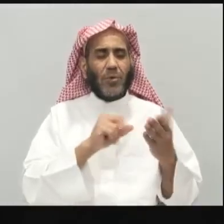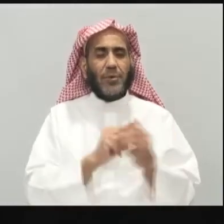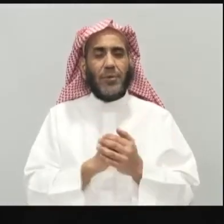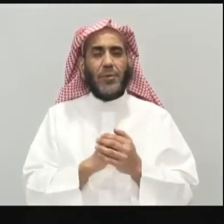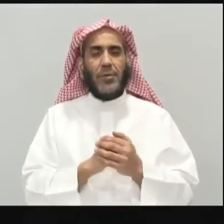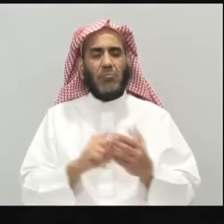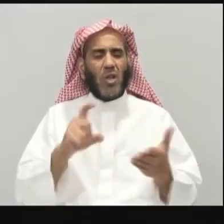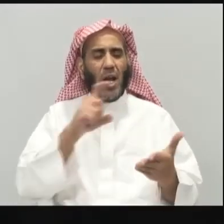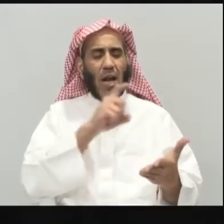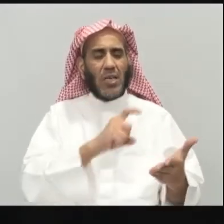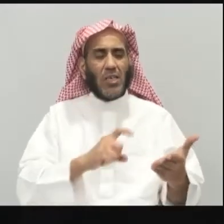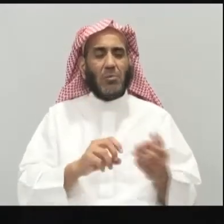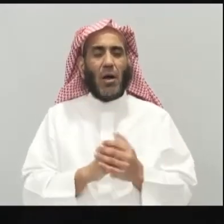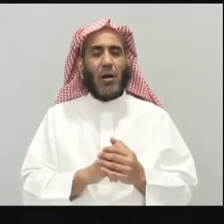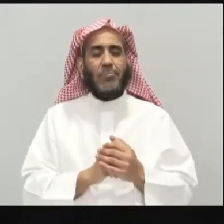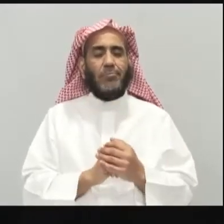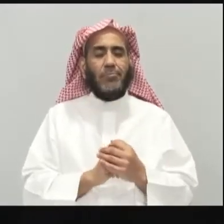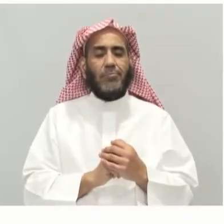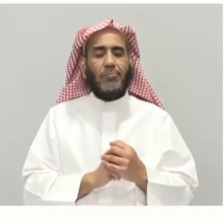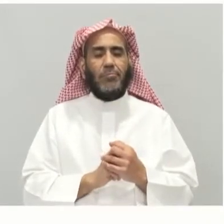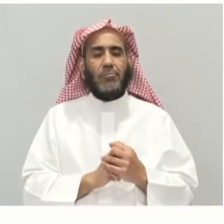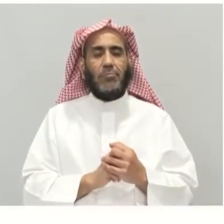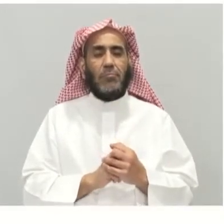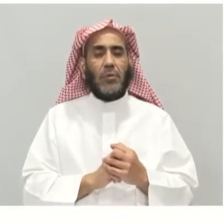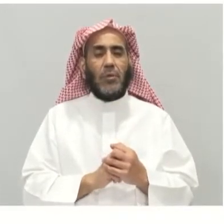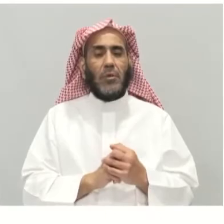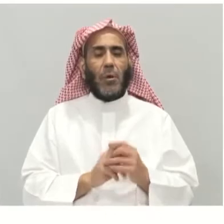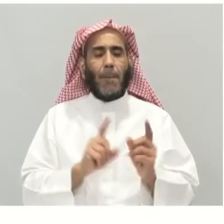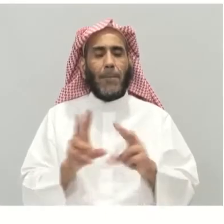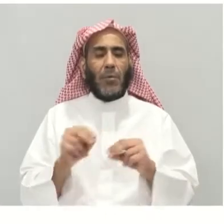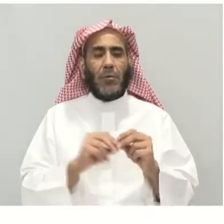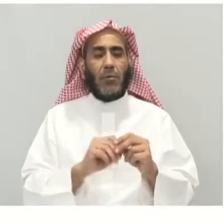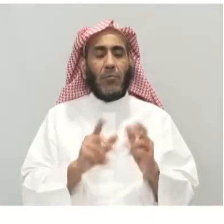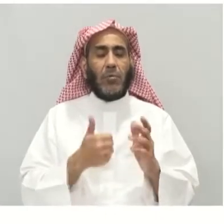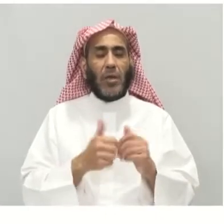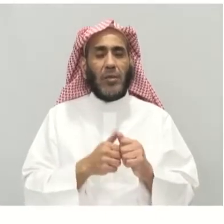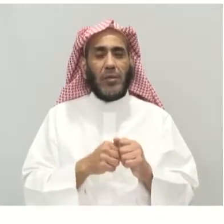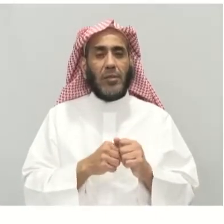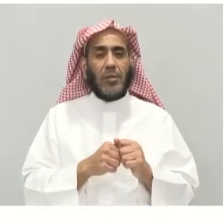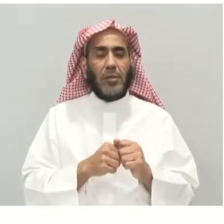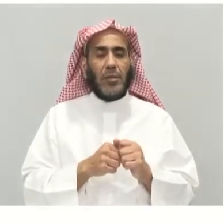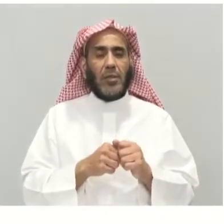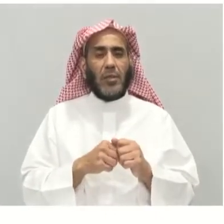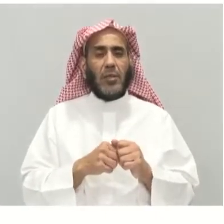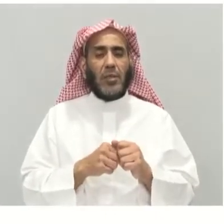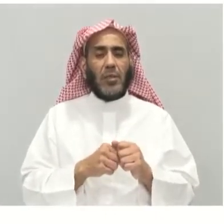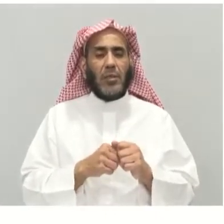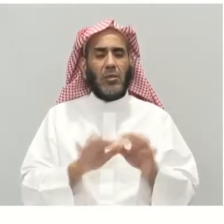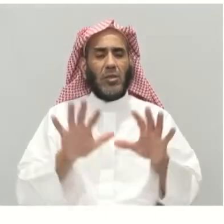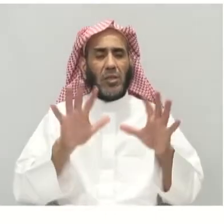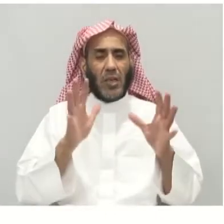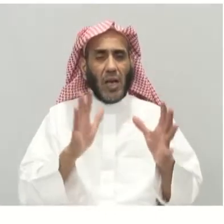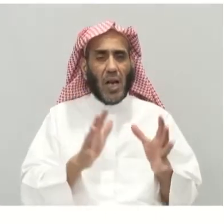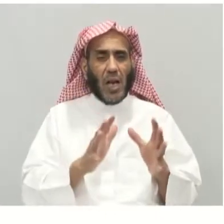طريقه الرشح بالبخاخ مثل ما ذكرنا في البدايه يتم يترك شكل